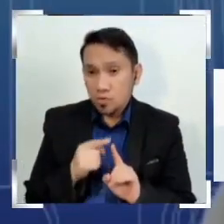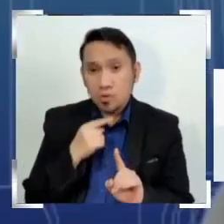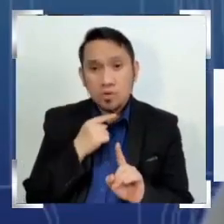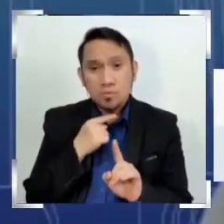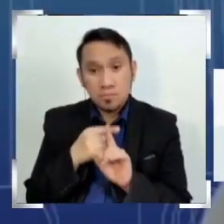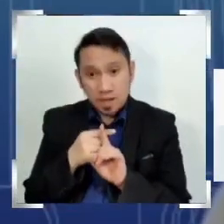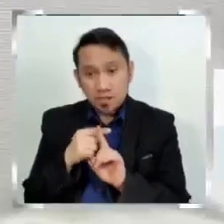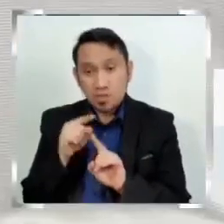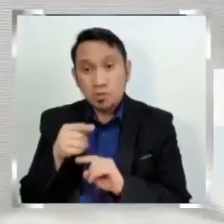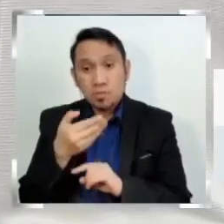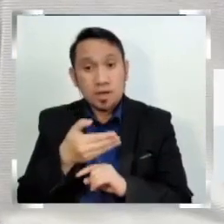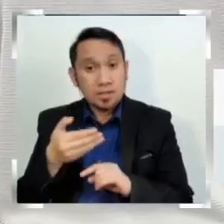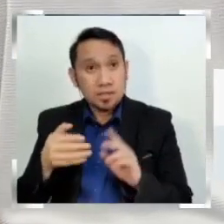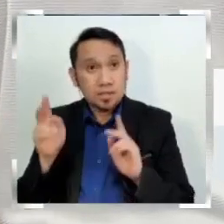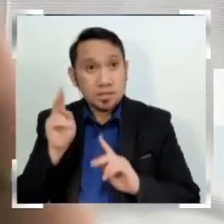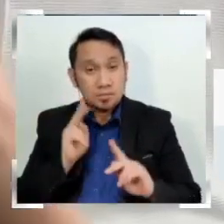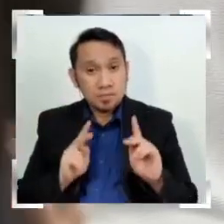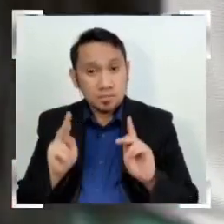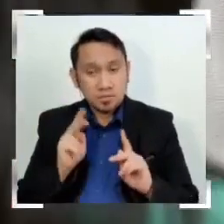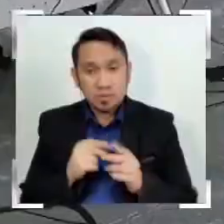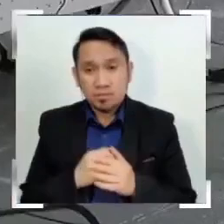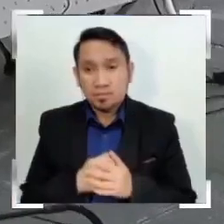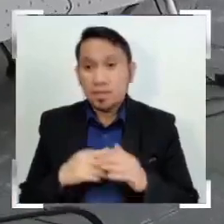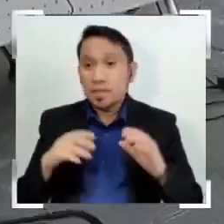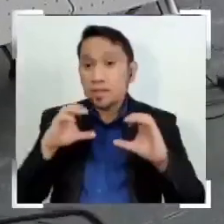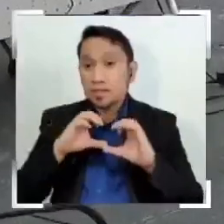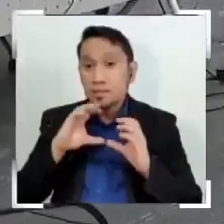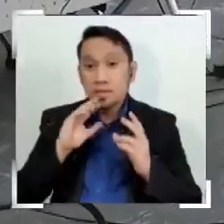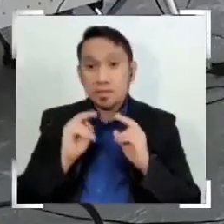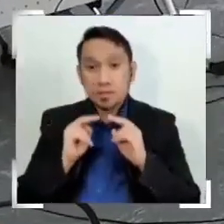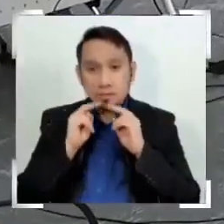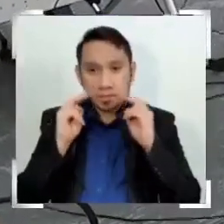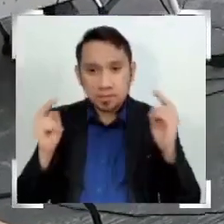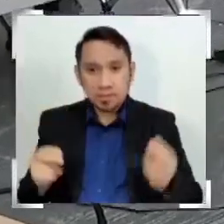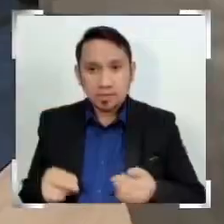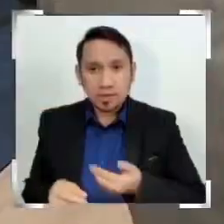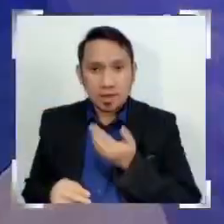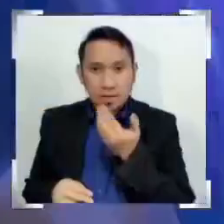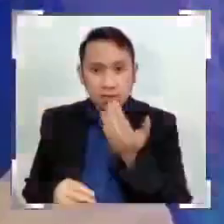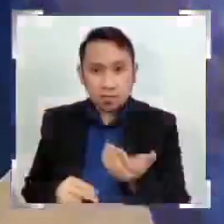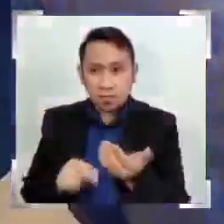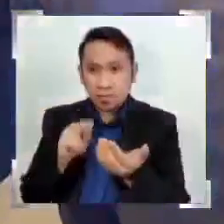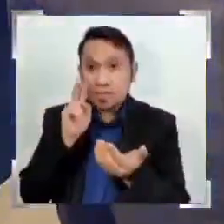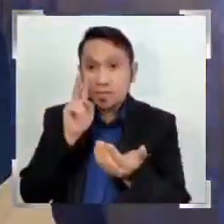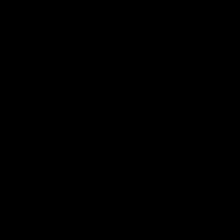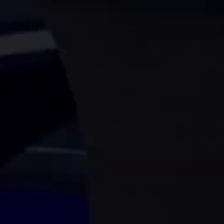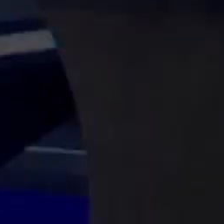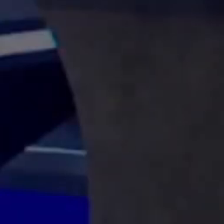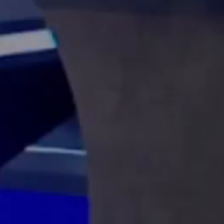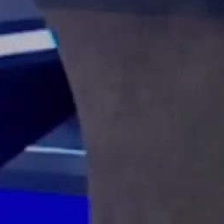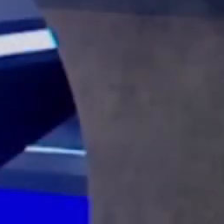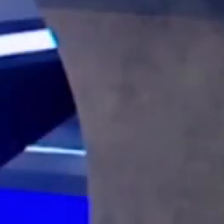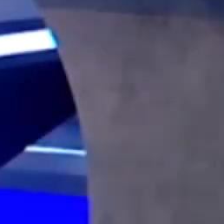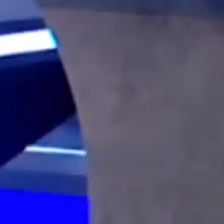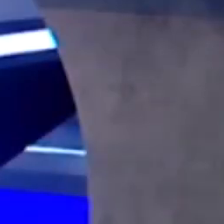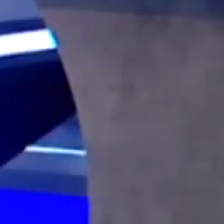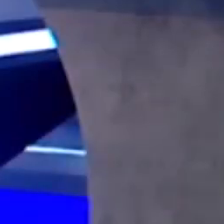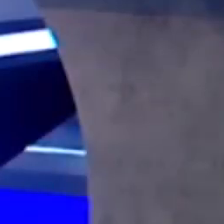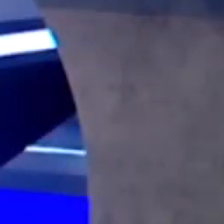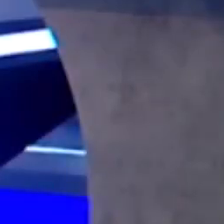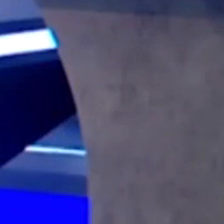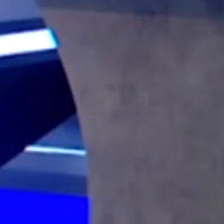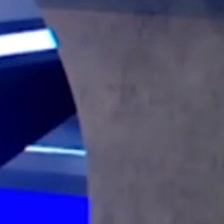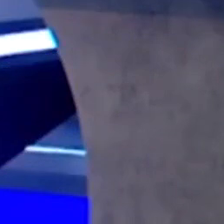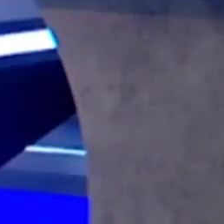natin, talagang pababayan. Para sa GMA Integrated News, ako si Maki Pulido, ang inyong saksi. Mga